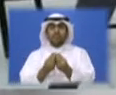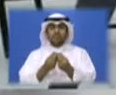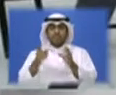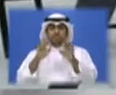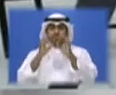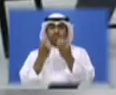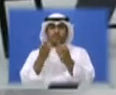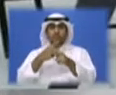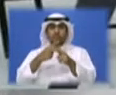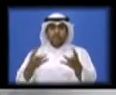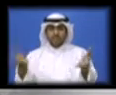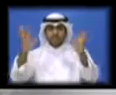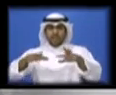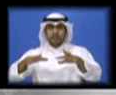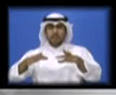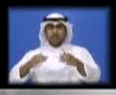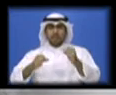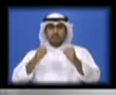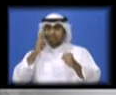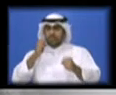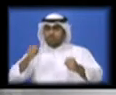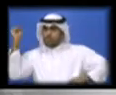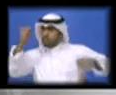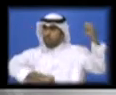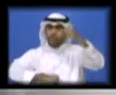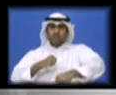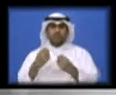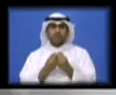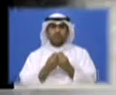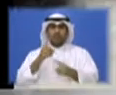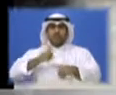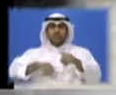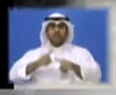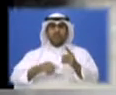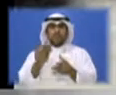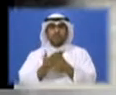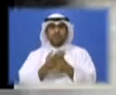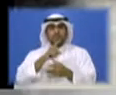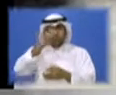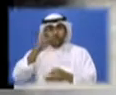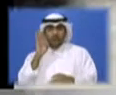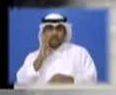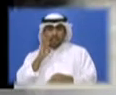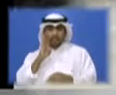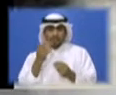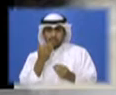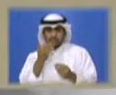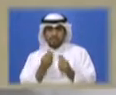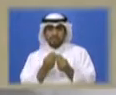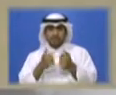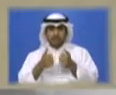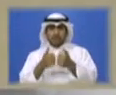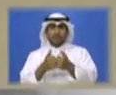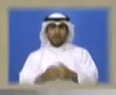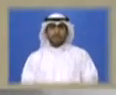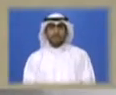المجتمع بات يؤرق الجميع بشكل مخيف، فهل يعود ذلك إلى التربية والأسرة في المقام الأول؟